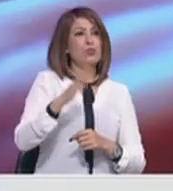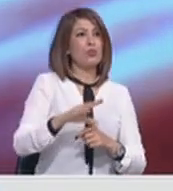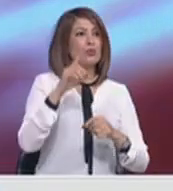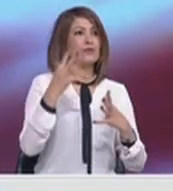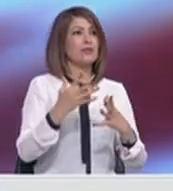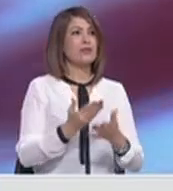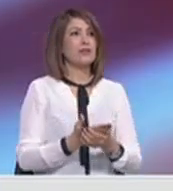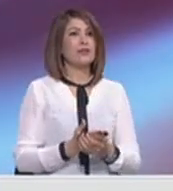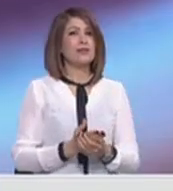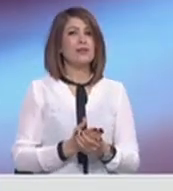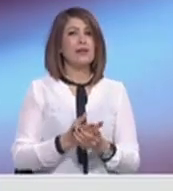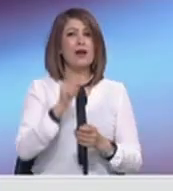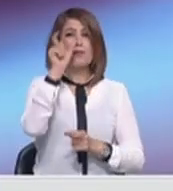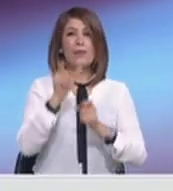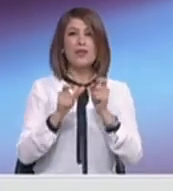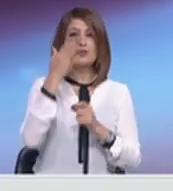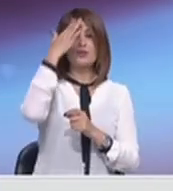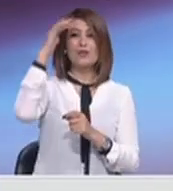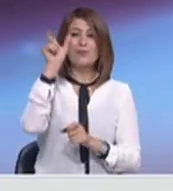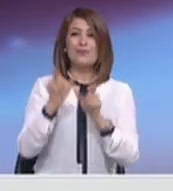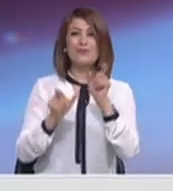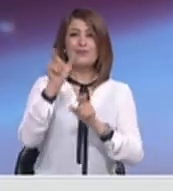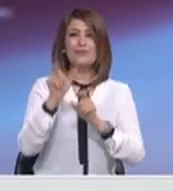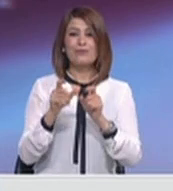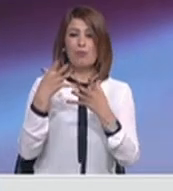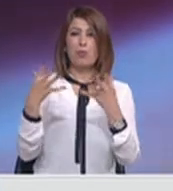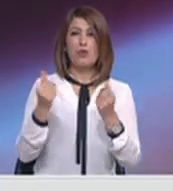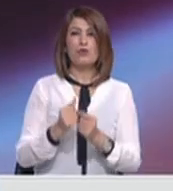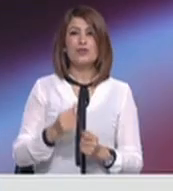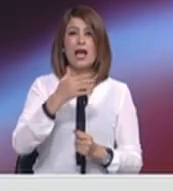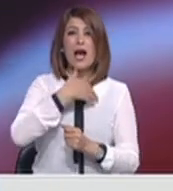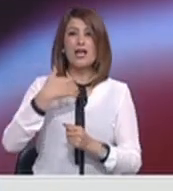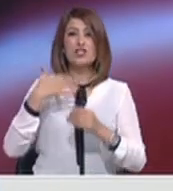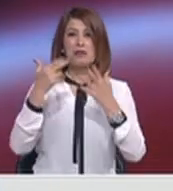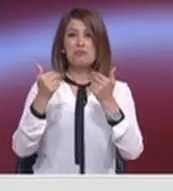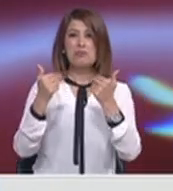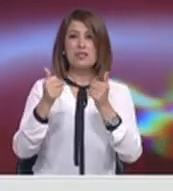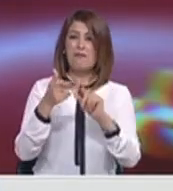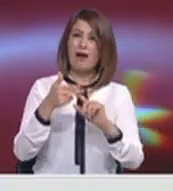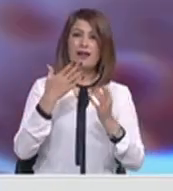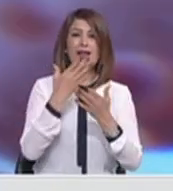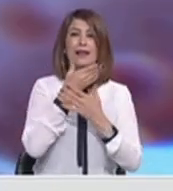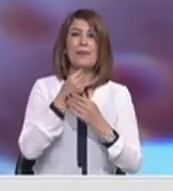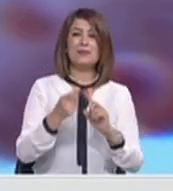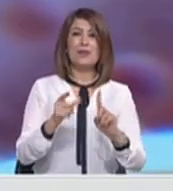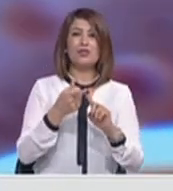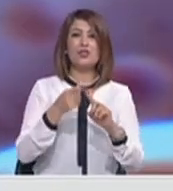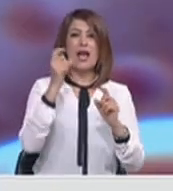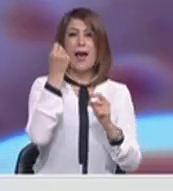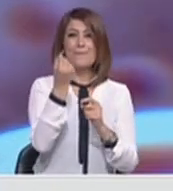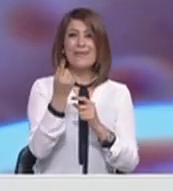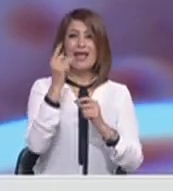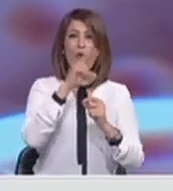والله يرحمهم نعم هم عدد الحالات الشيء لازم نقول وعليهم ومائه وثمانيه واربعين لحد